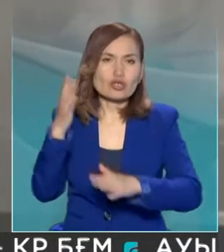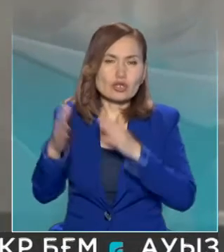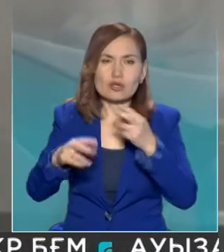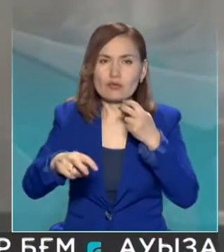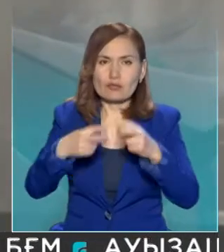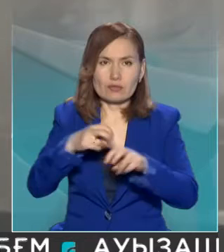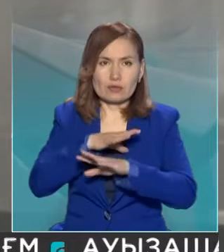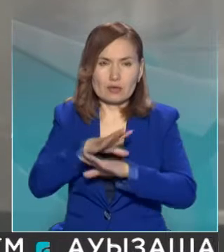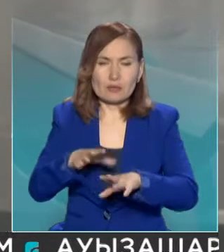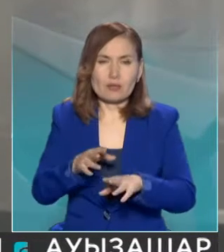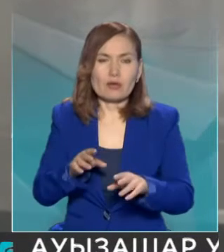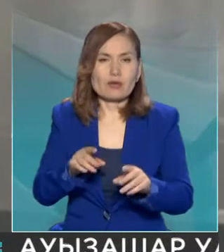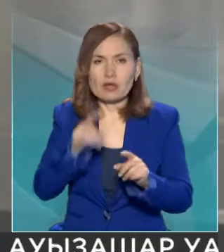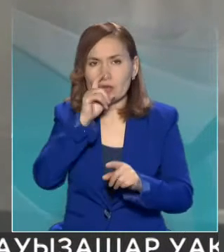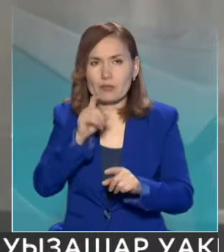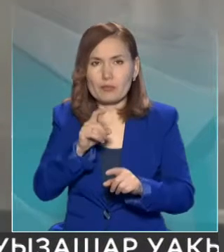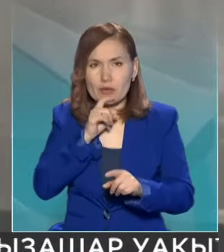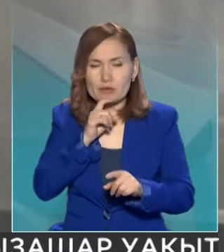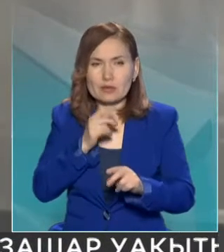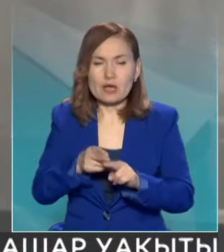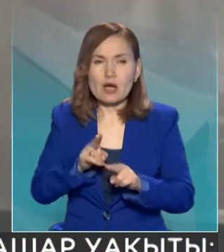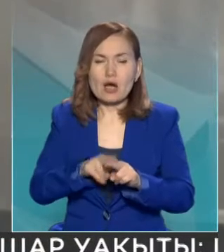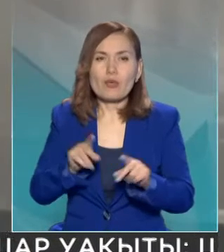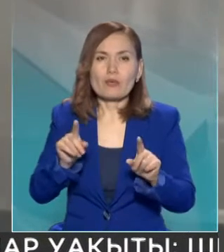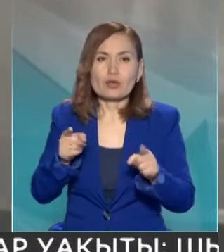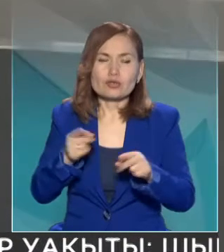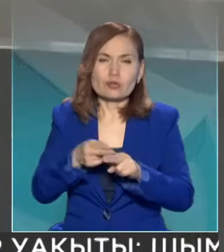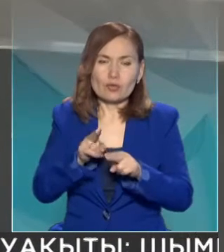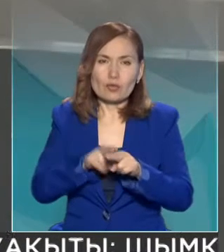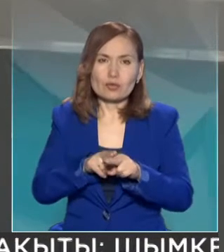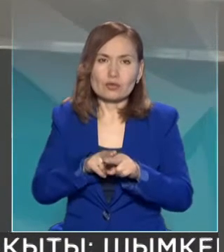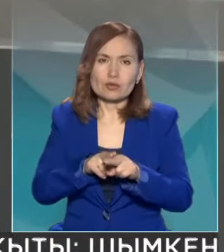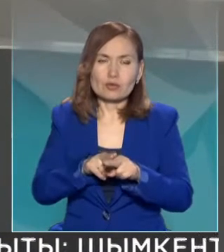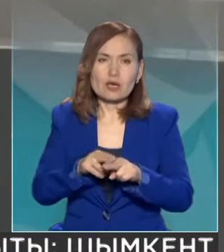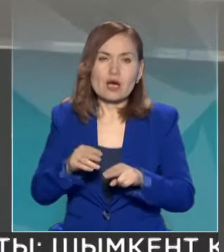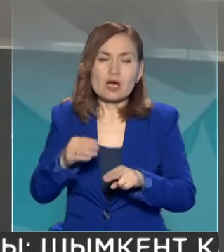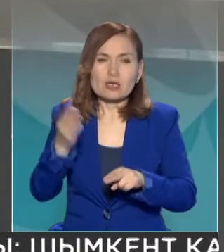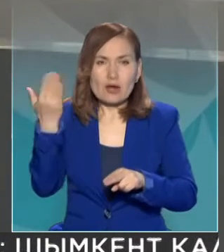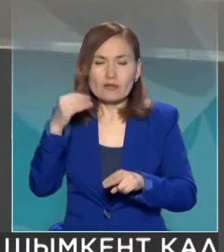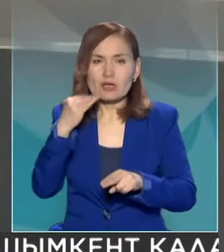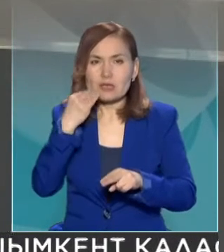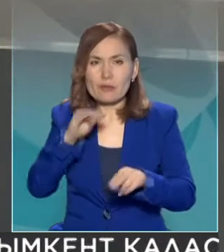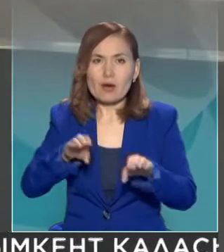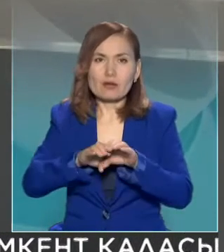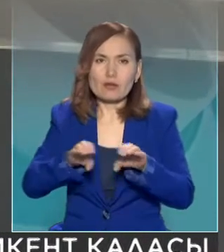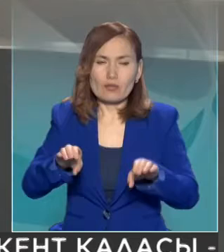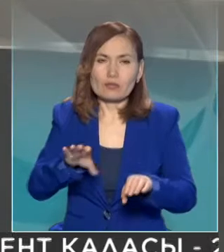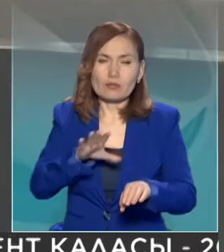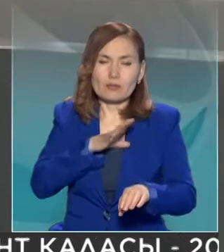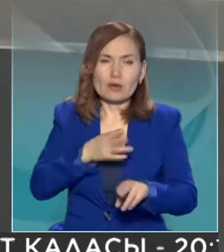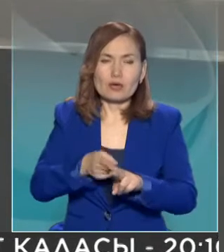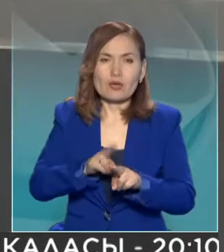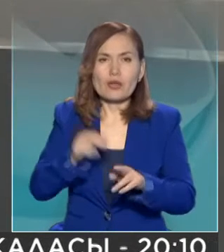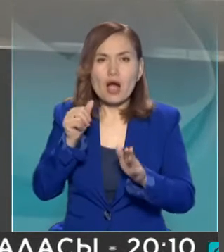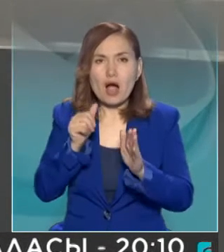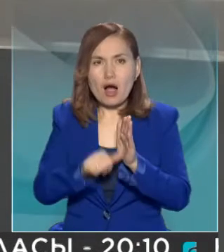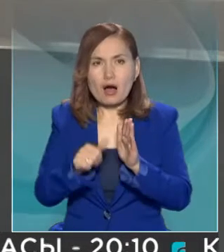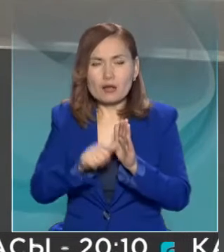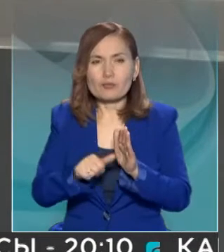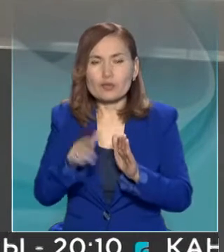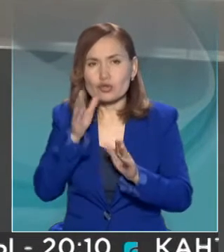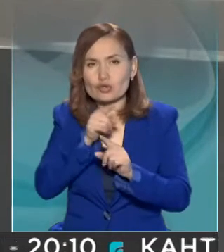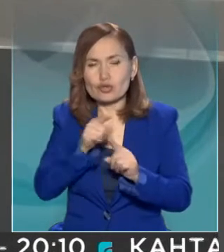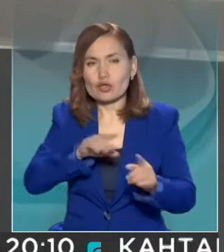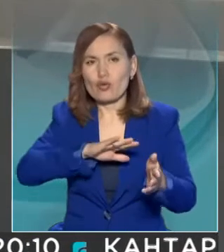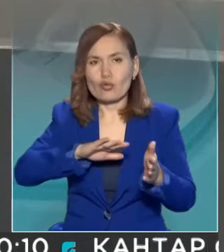100 жылға төтеп беретін боранға сапада жасалғанда басқа бір порт бар. Бұрыннан совет уақытынан келетін 60 жыл оған ештеңе болмаған.